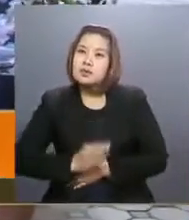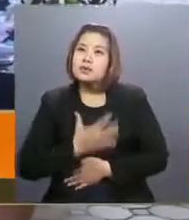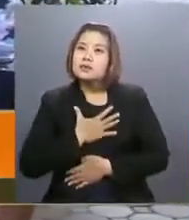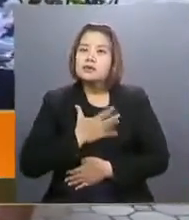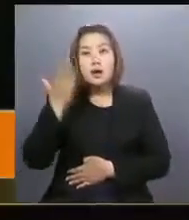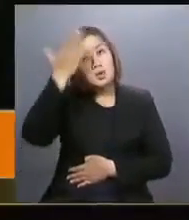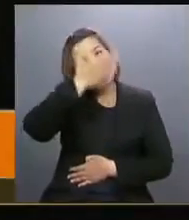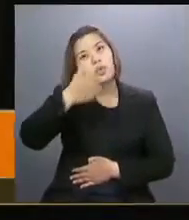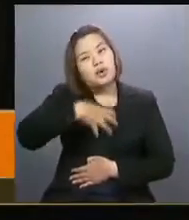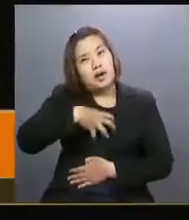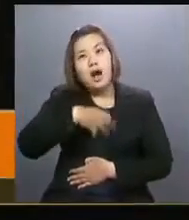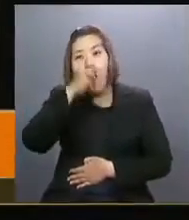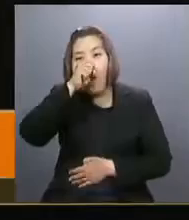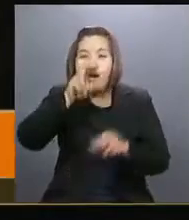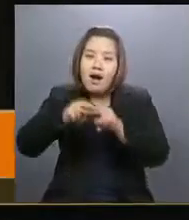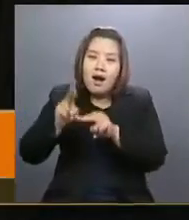าใช้บริการ